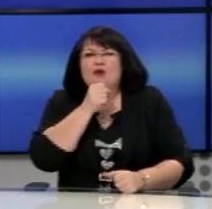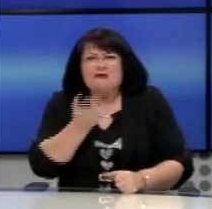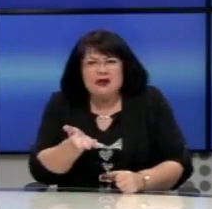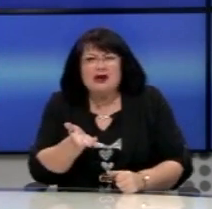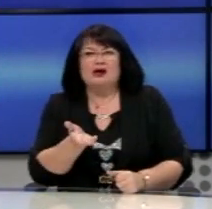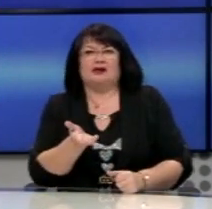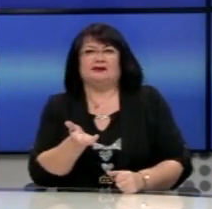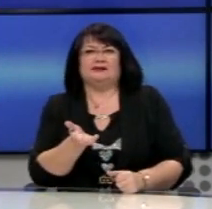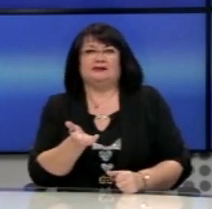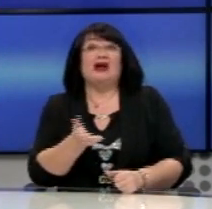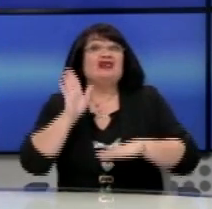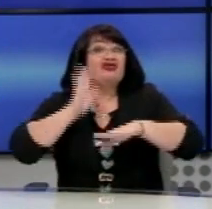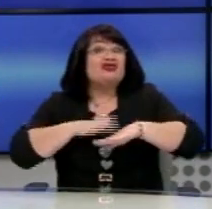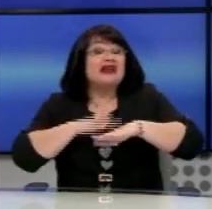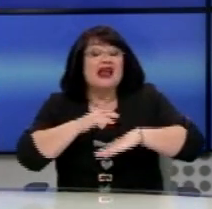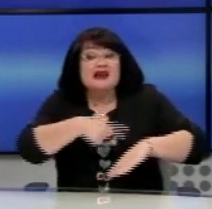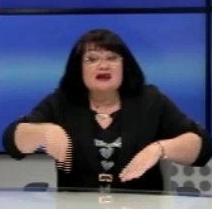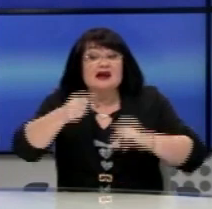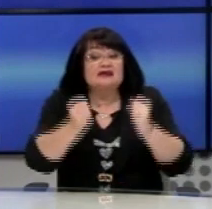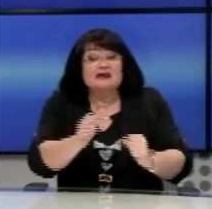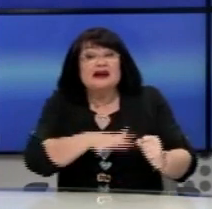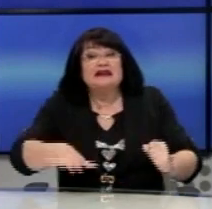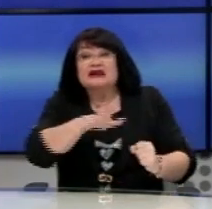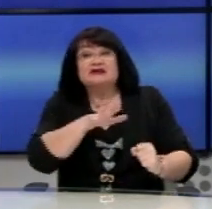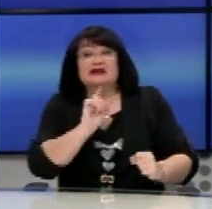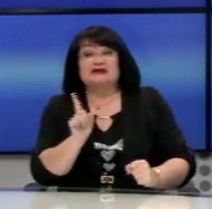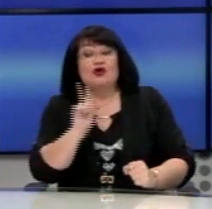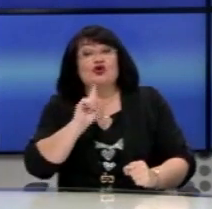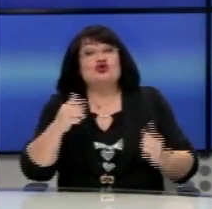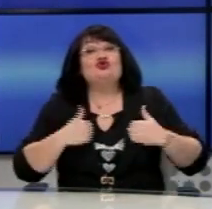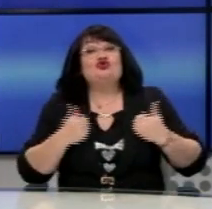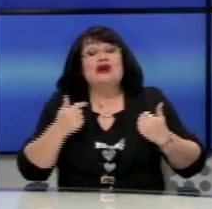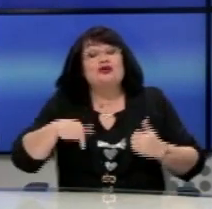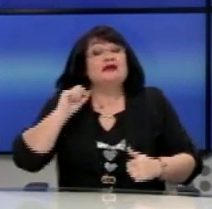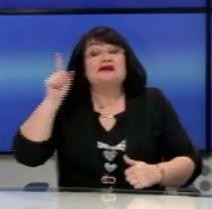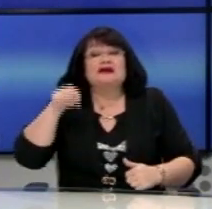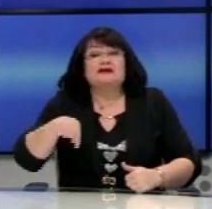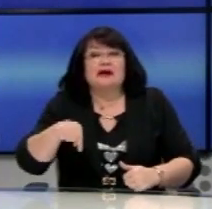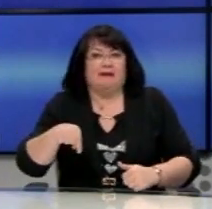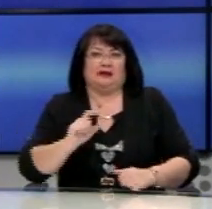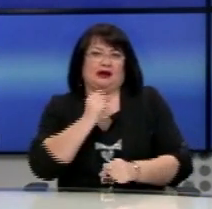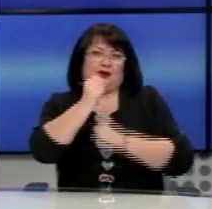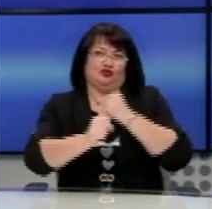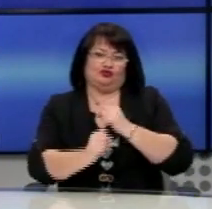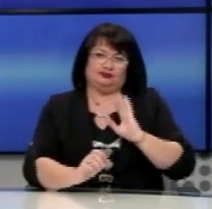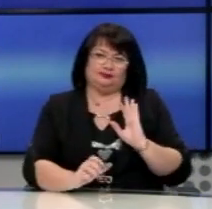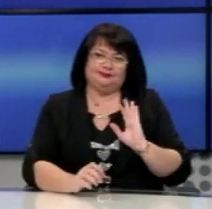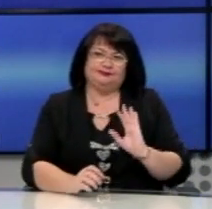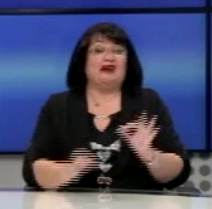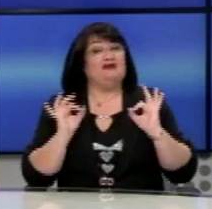όσους πρωταρχικά ευθύνονται για αυτή την κατάσταση που βρίσκεται σήμερα η χώρα και ο λαός μας. Και